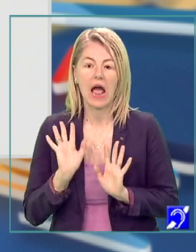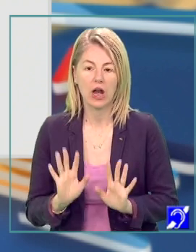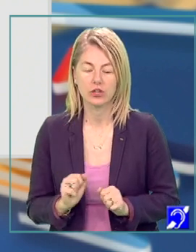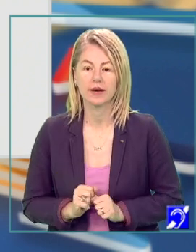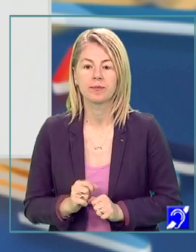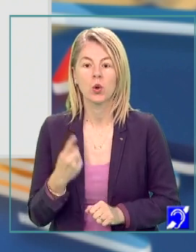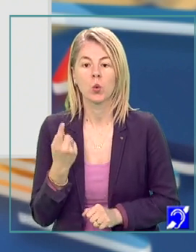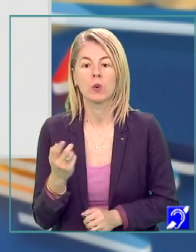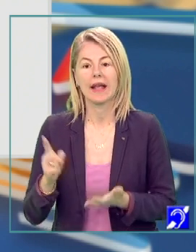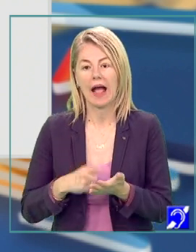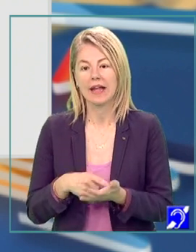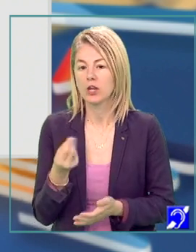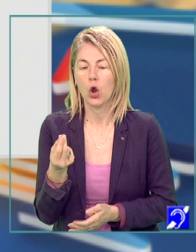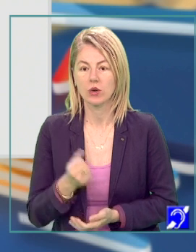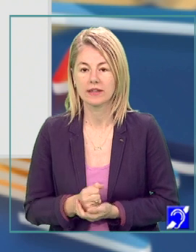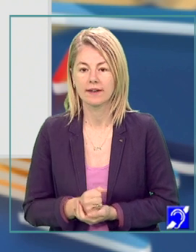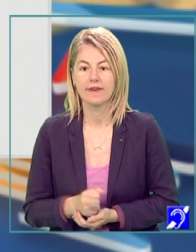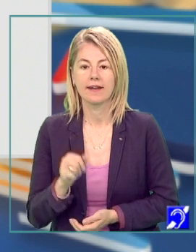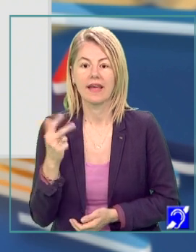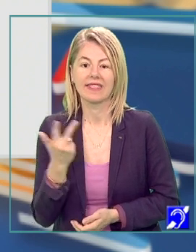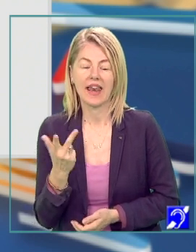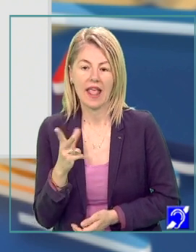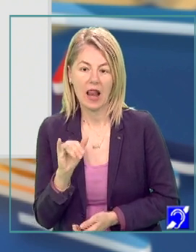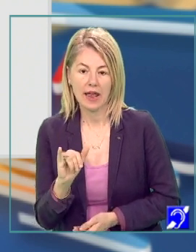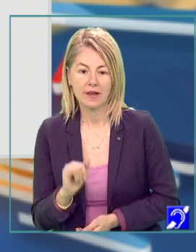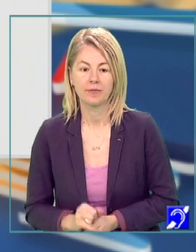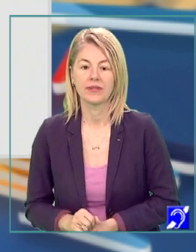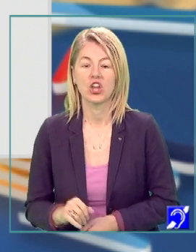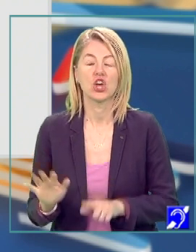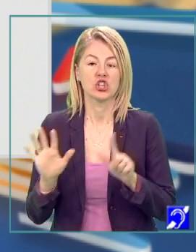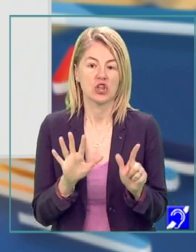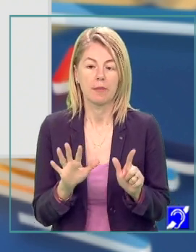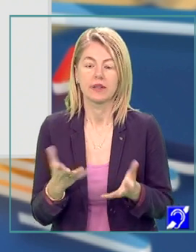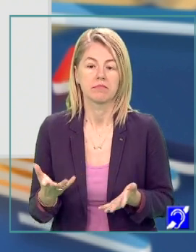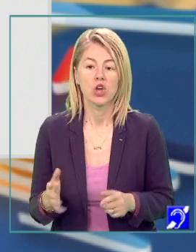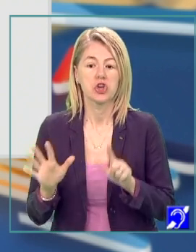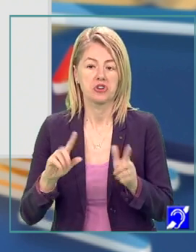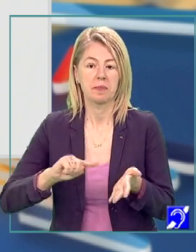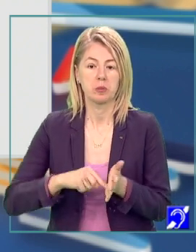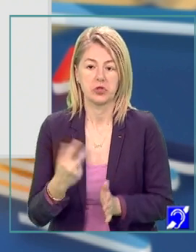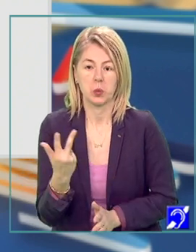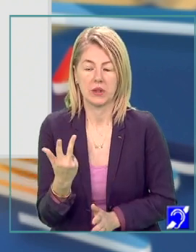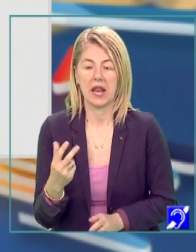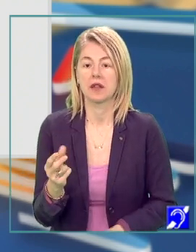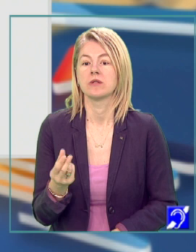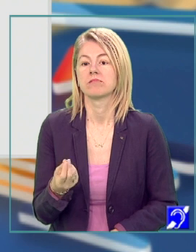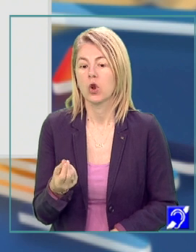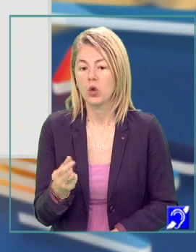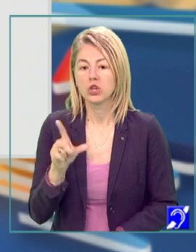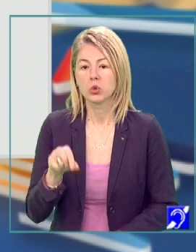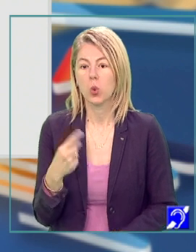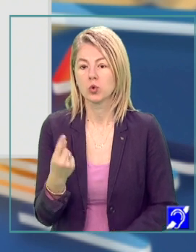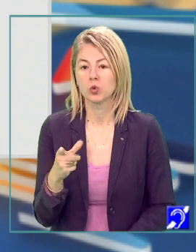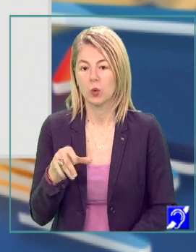Așadar, un caiet costă 3 lei. Atunci, 7 caiete vor costa 7 ori